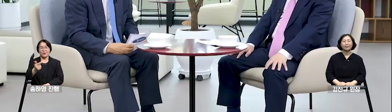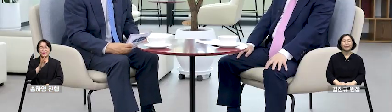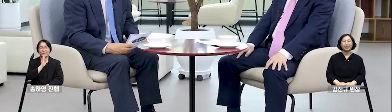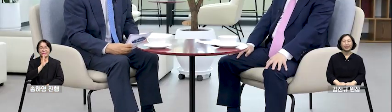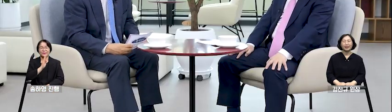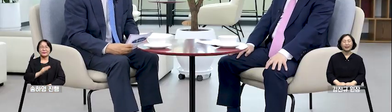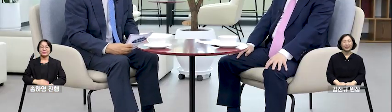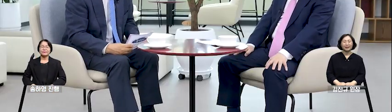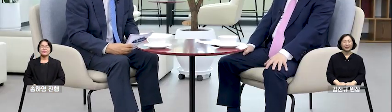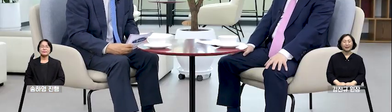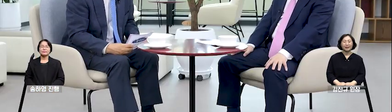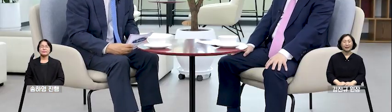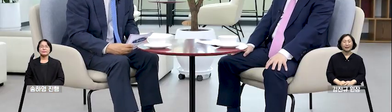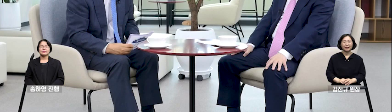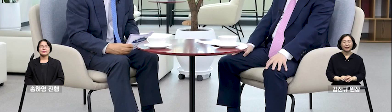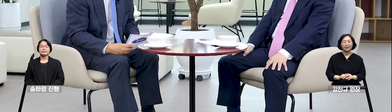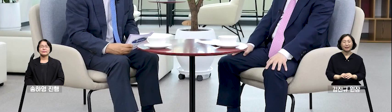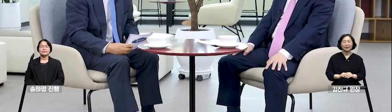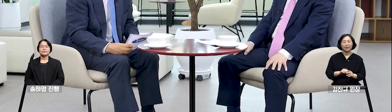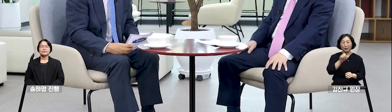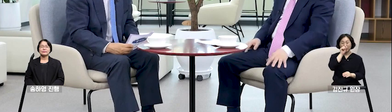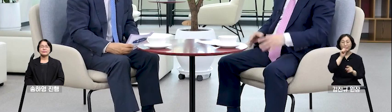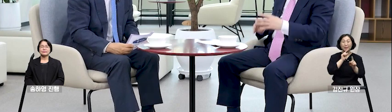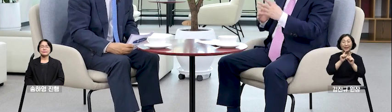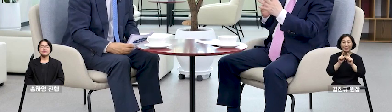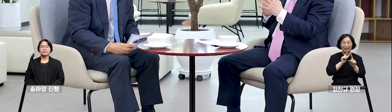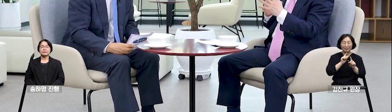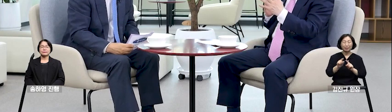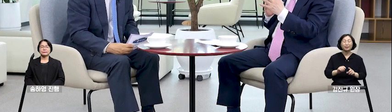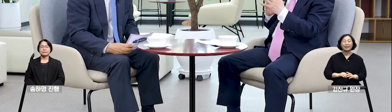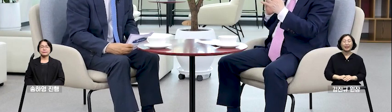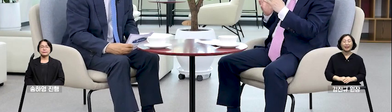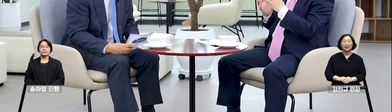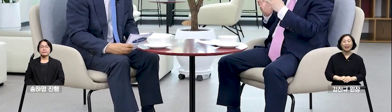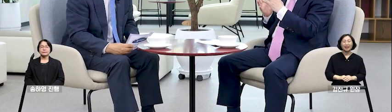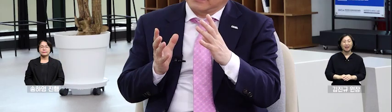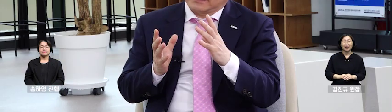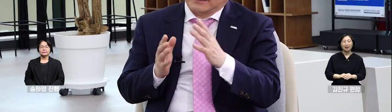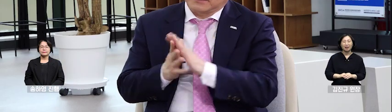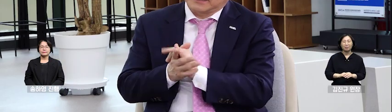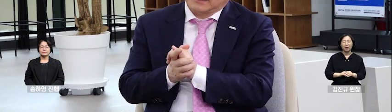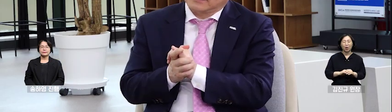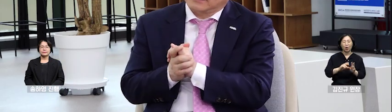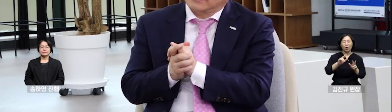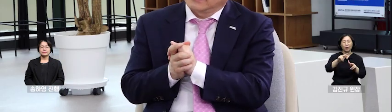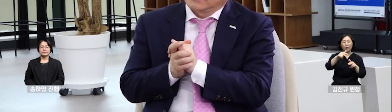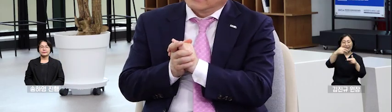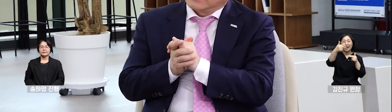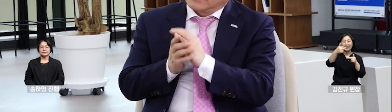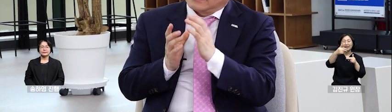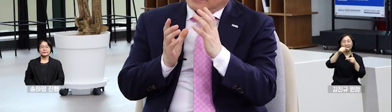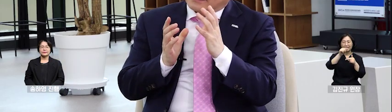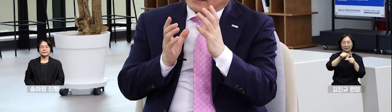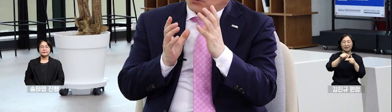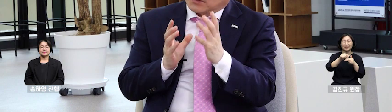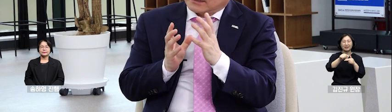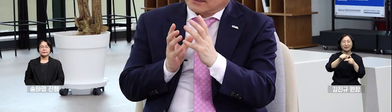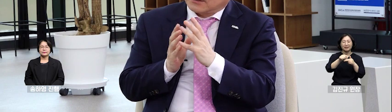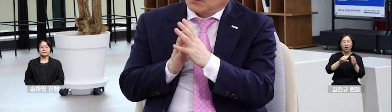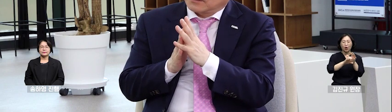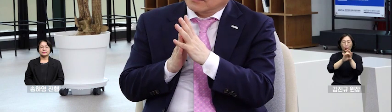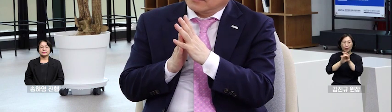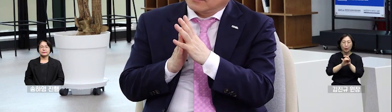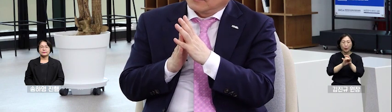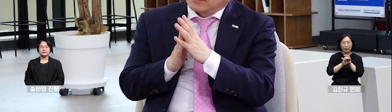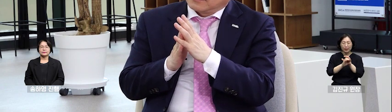책임 뭐 좀 말씀 잘 해주셨는데 지금 제 4회 마초의 말한 이제 뭐 온 텍 그때 내 얘기를 많이 하는데 예 2 콜라